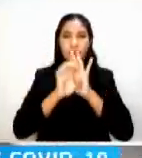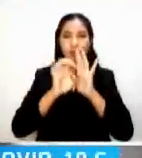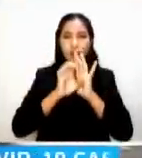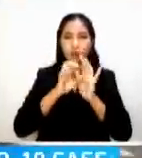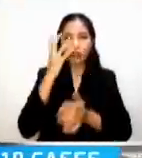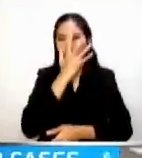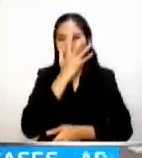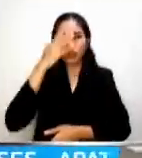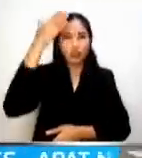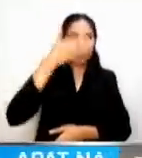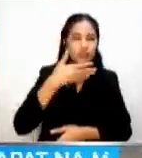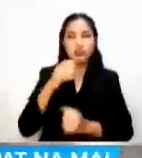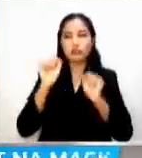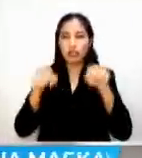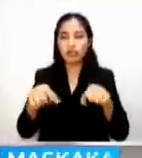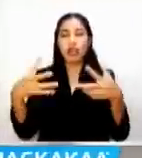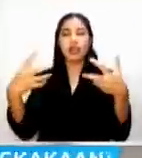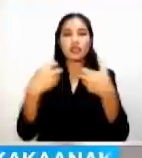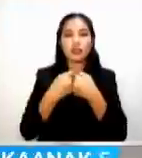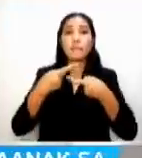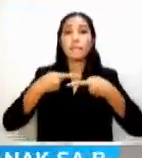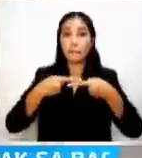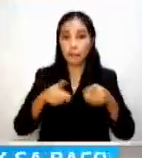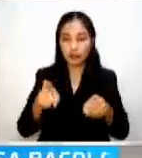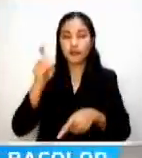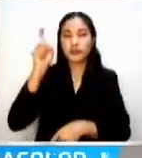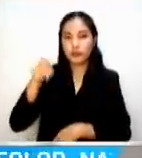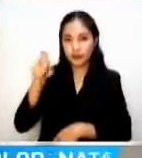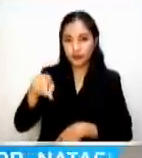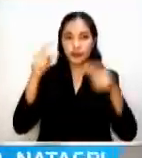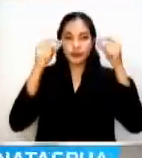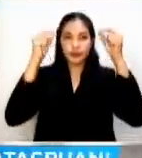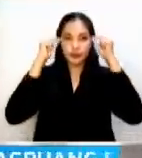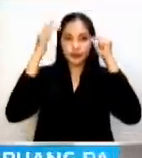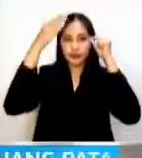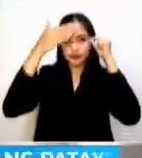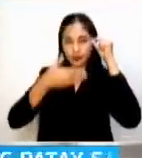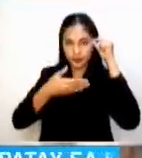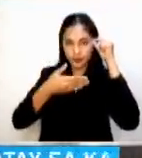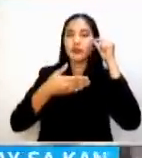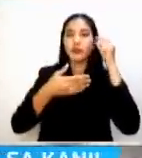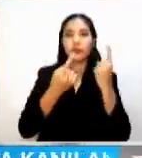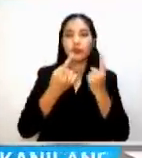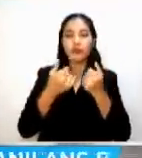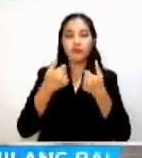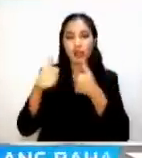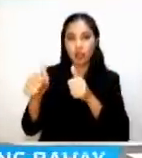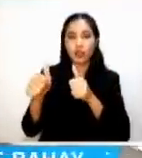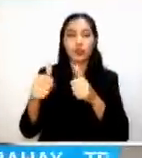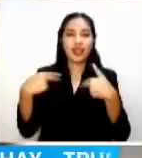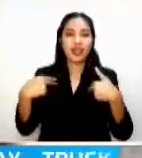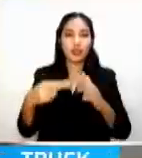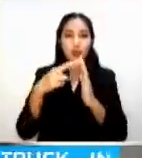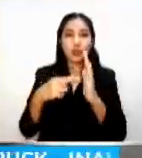ng aksidente. Pero dapat pa rin magsuot ng face shield at sumunod sa iba pang mga health protocols bago at pagkatapos magmaneho